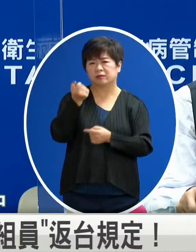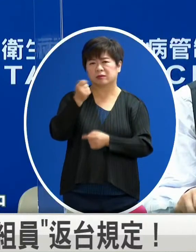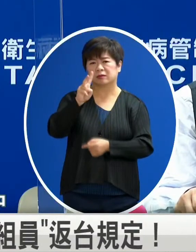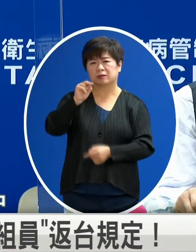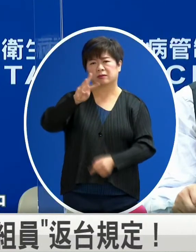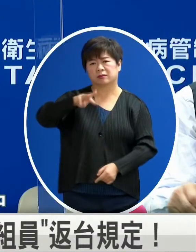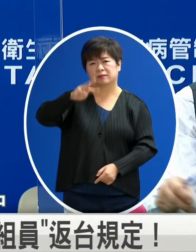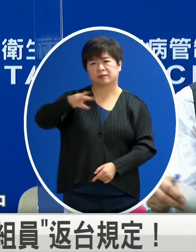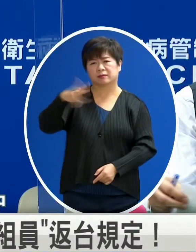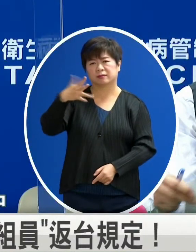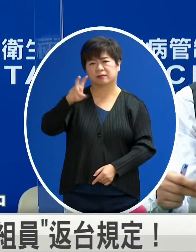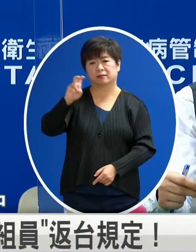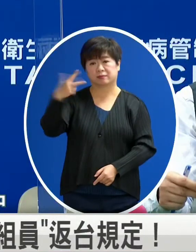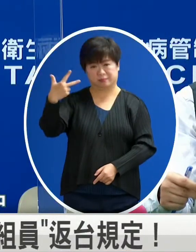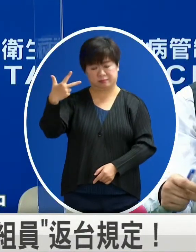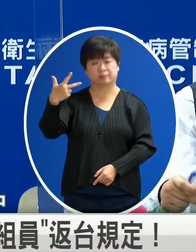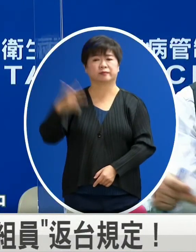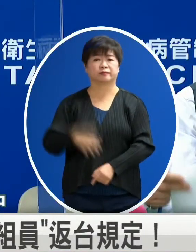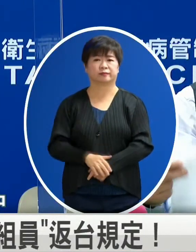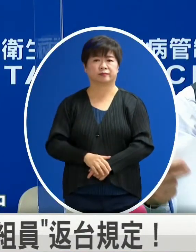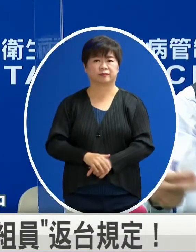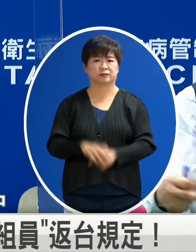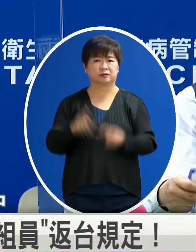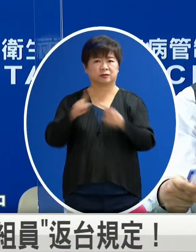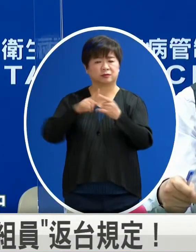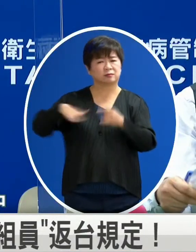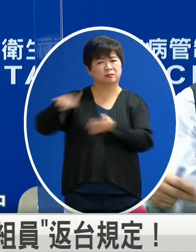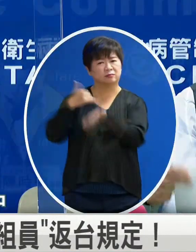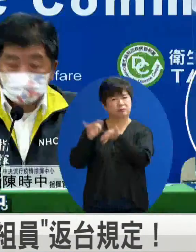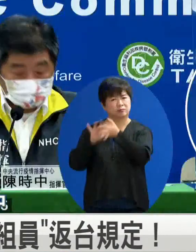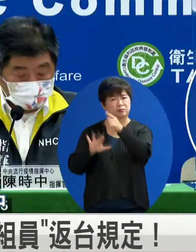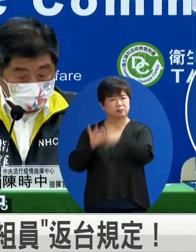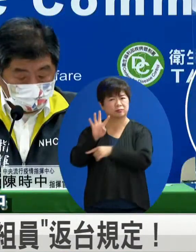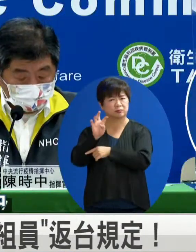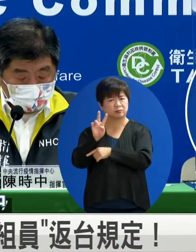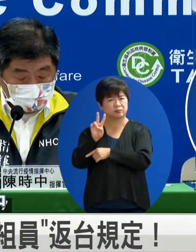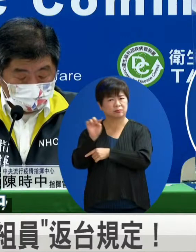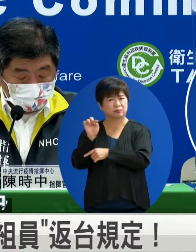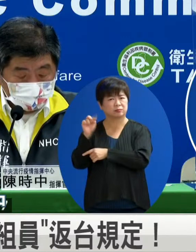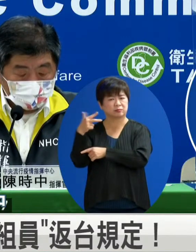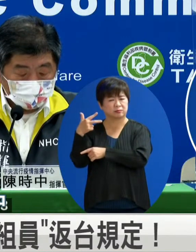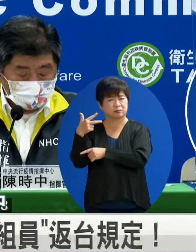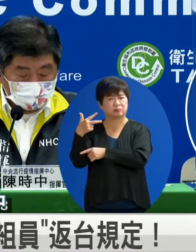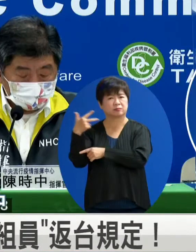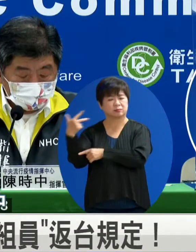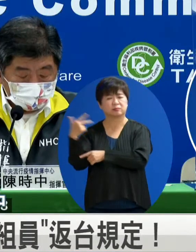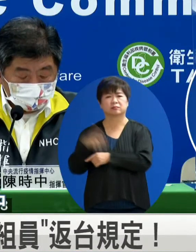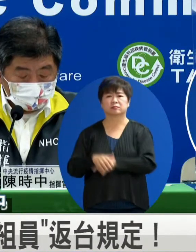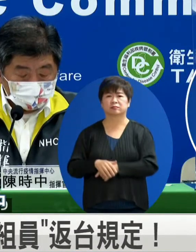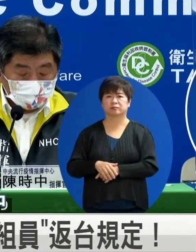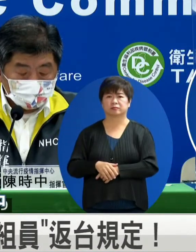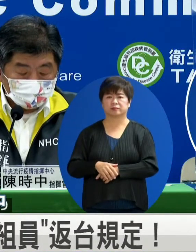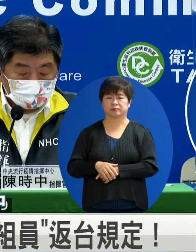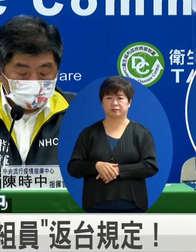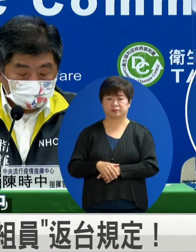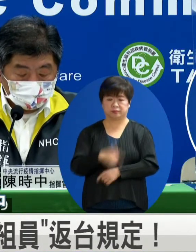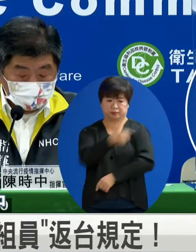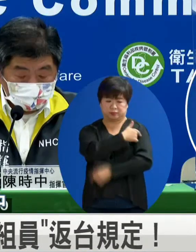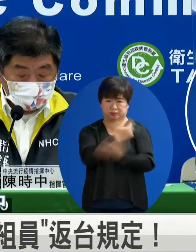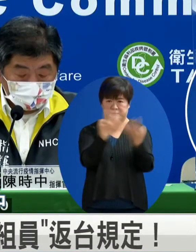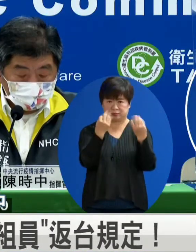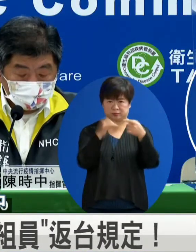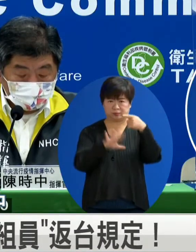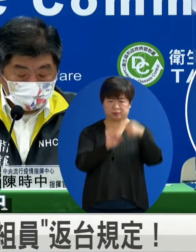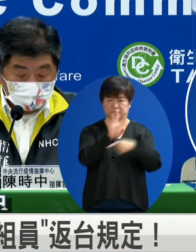了23827剂，那人口的涵盖率是42.77%哈，那基次人口比